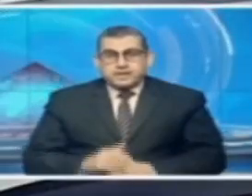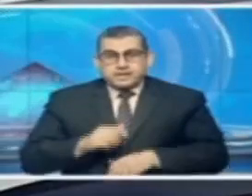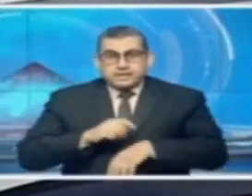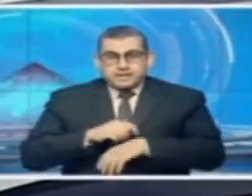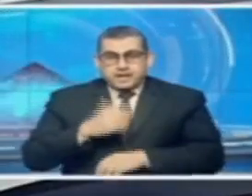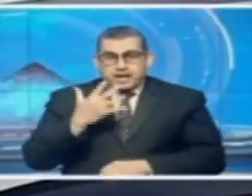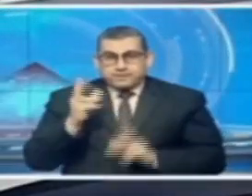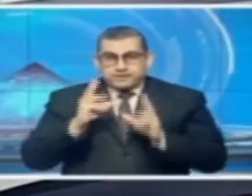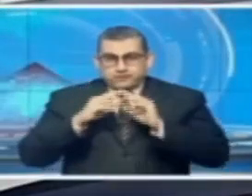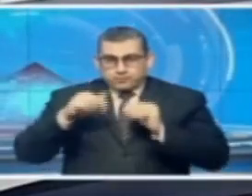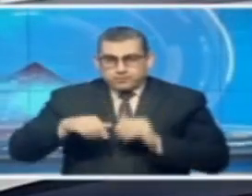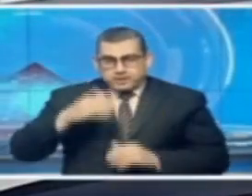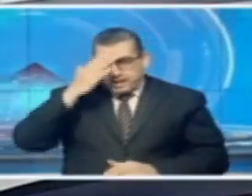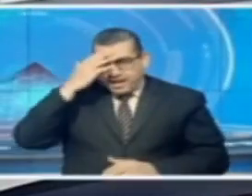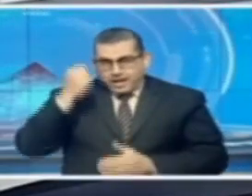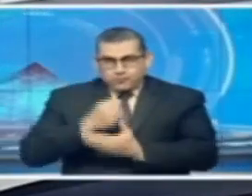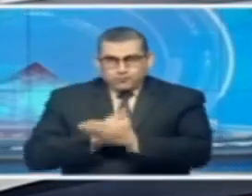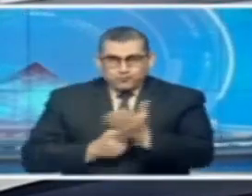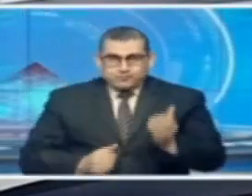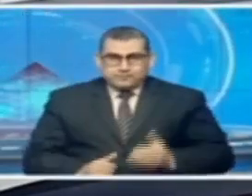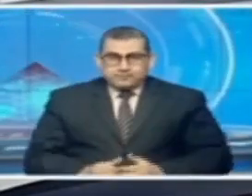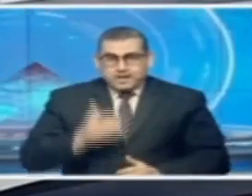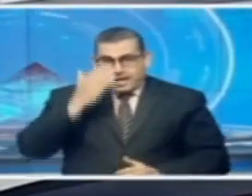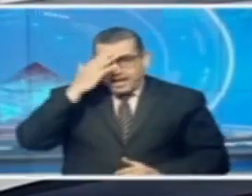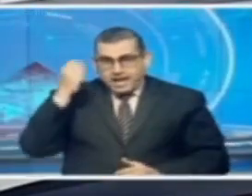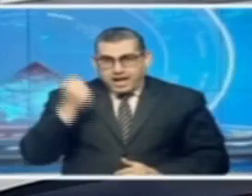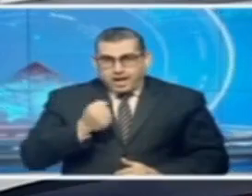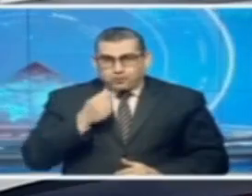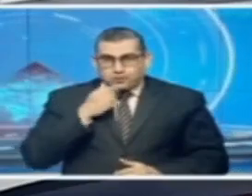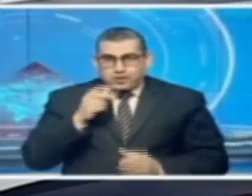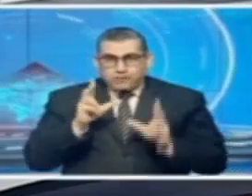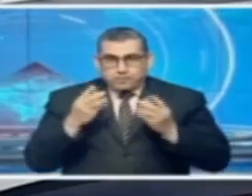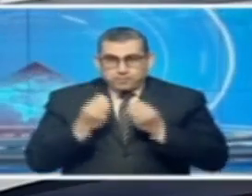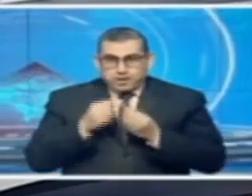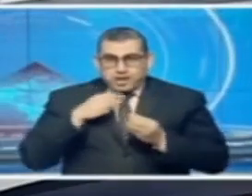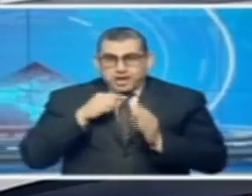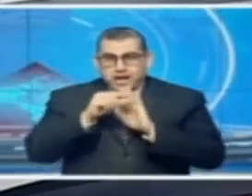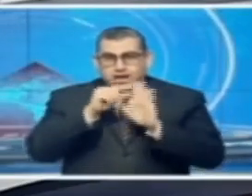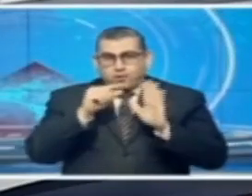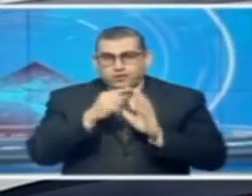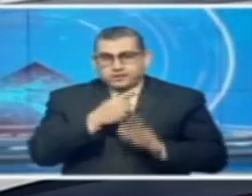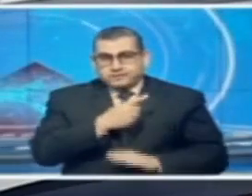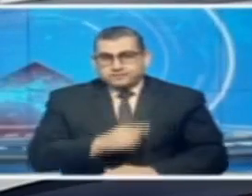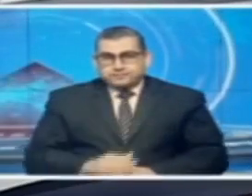الخامسة من التلفزيون المصري، أهلا بكم. مرحبا بحضراتكم مشاهدينا، وإلى العناوين.